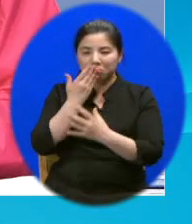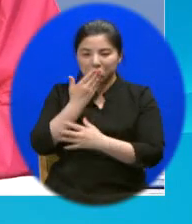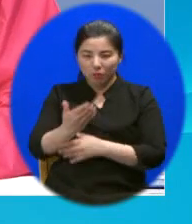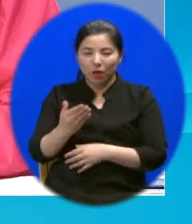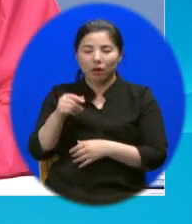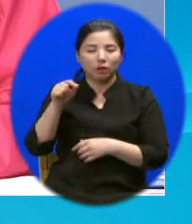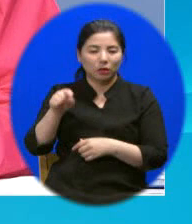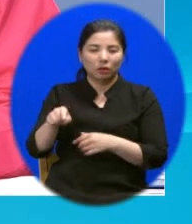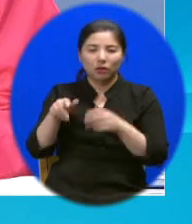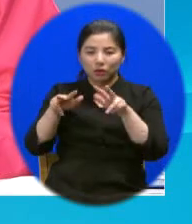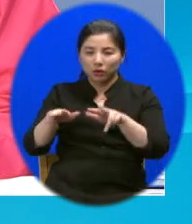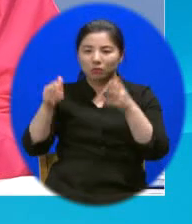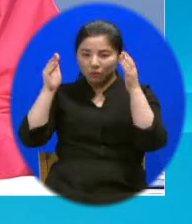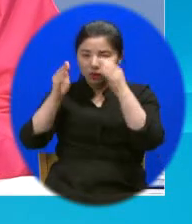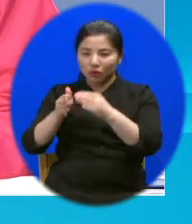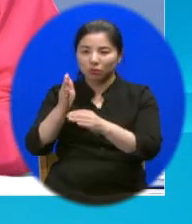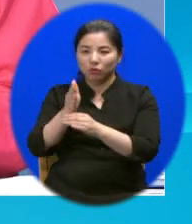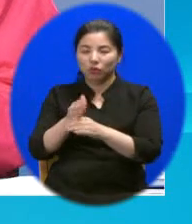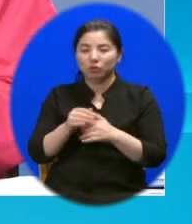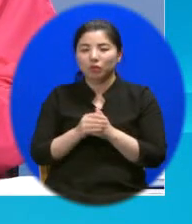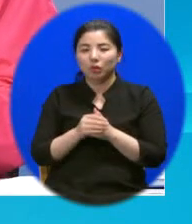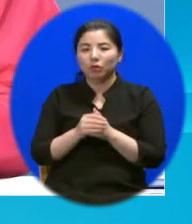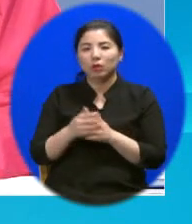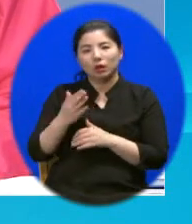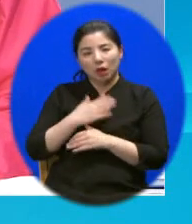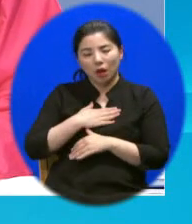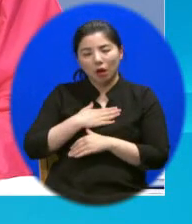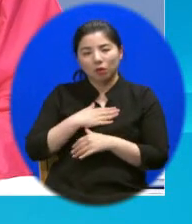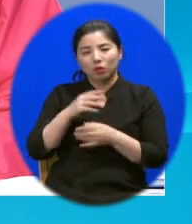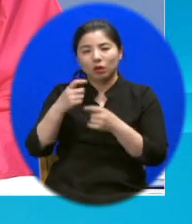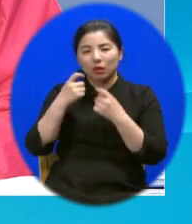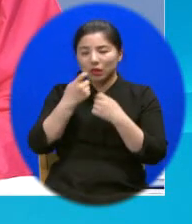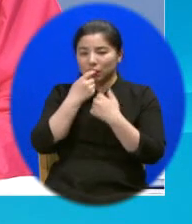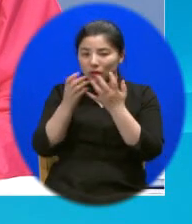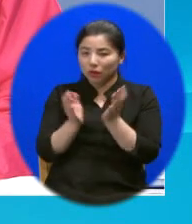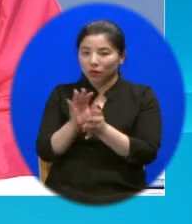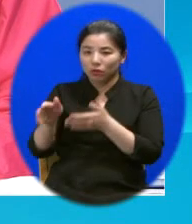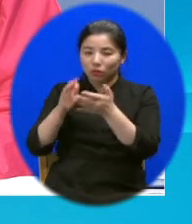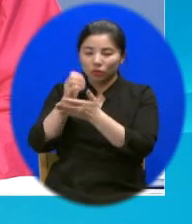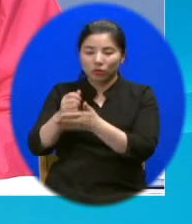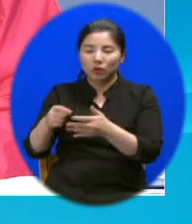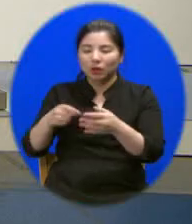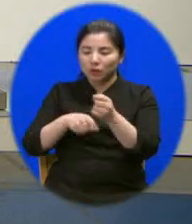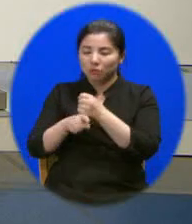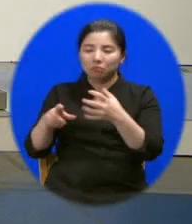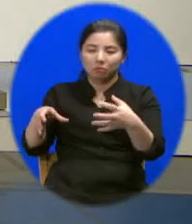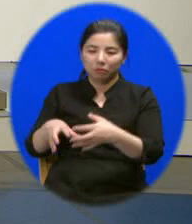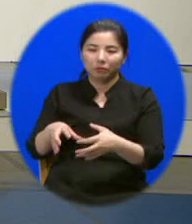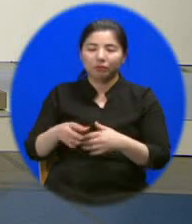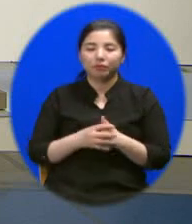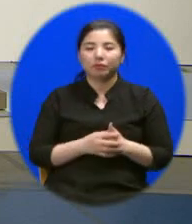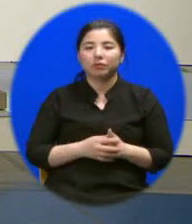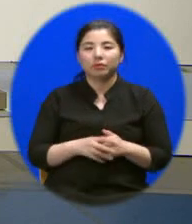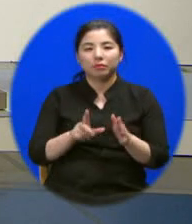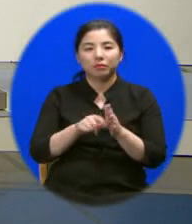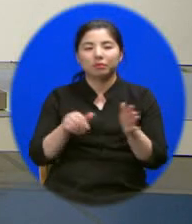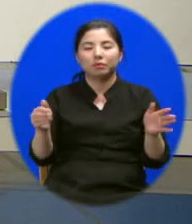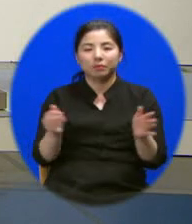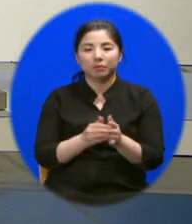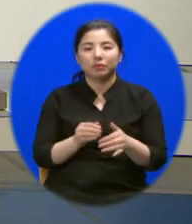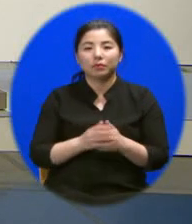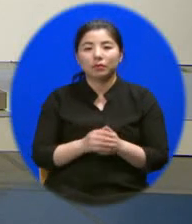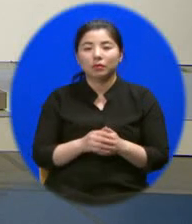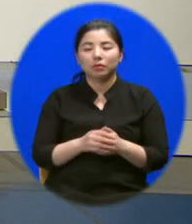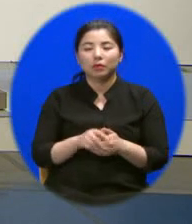그래서 이것은 지금 집중적으로 하고 있는 겁니다 그것은 저하고 지금 민주당이 란 이시종 지사 워드 생각하자 4 시간이 되겠습니다